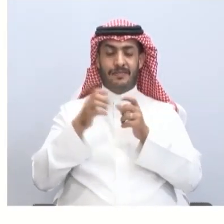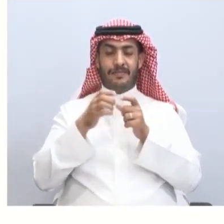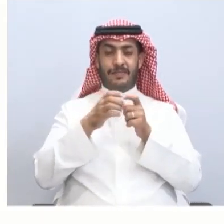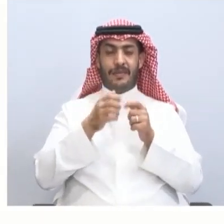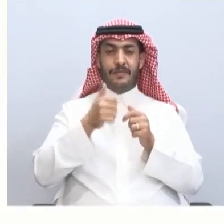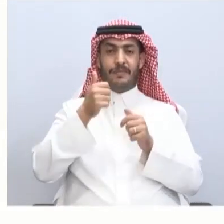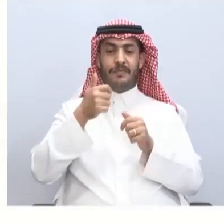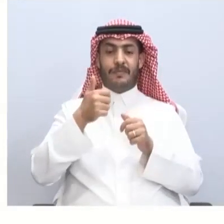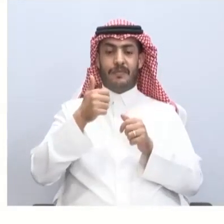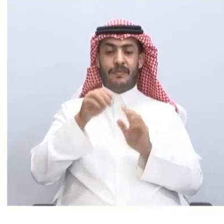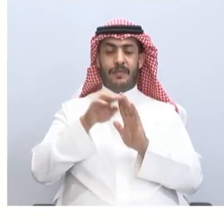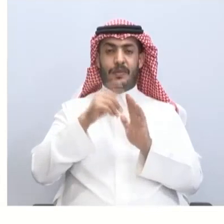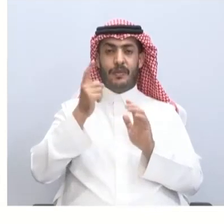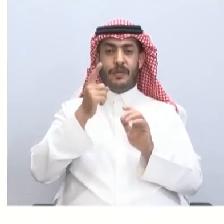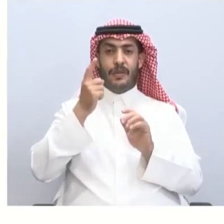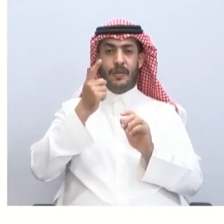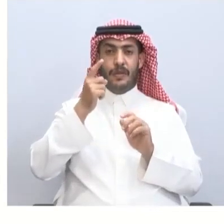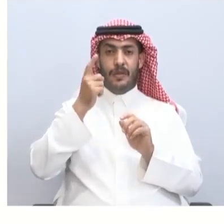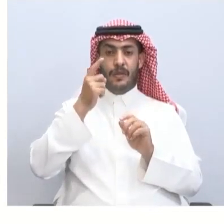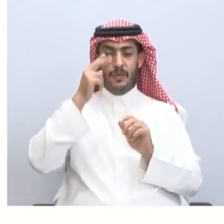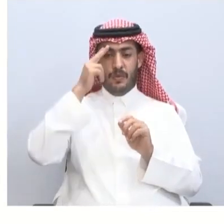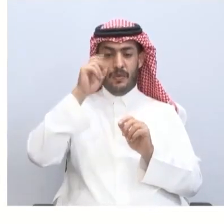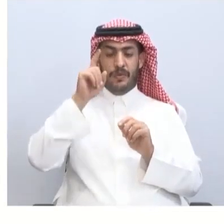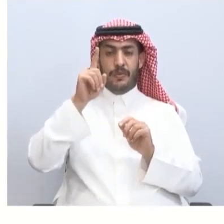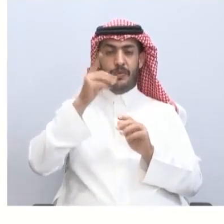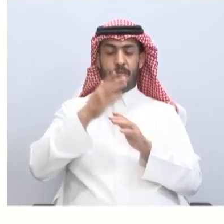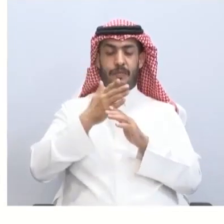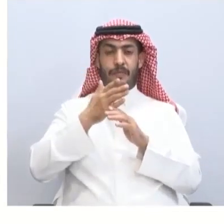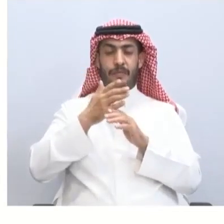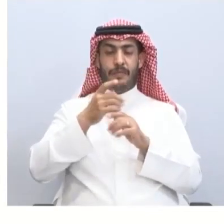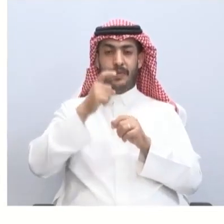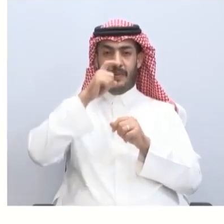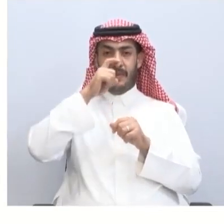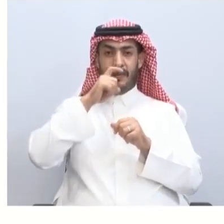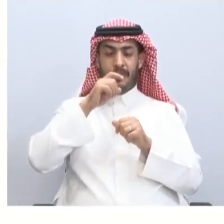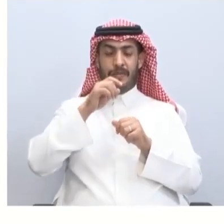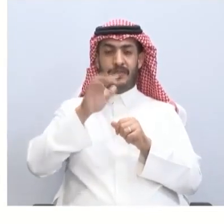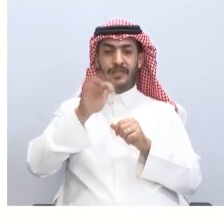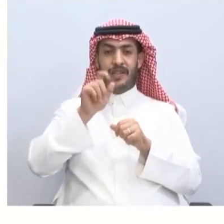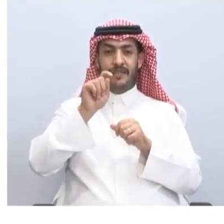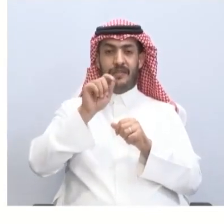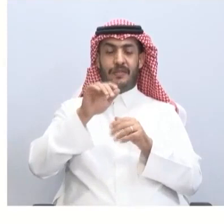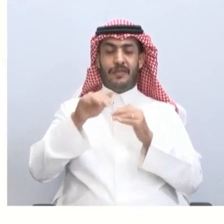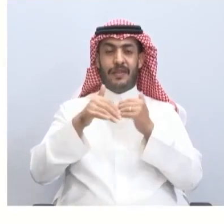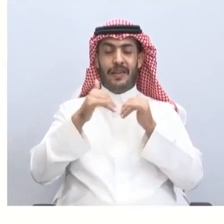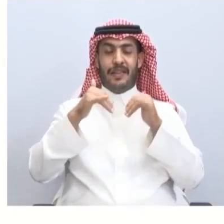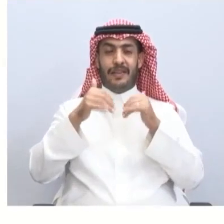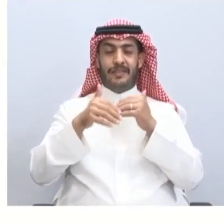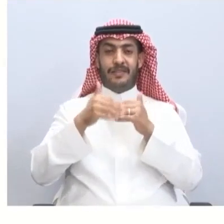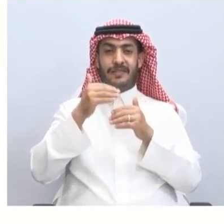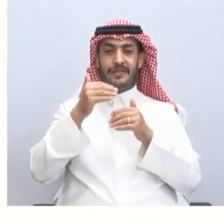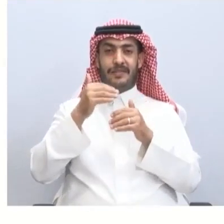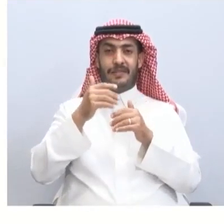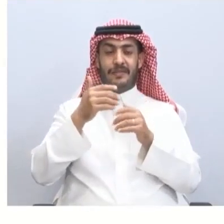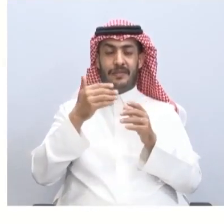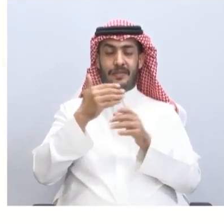الى ان استطاعت الدوله السعوديه الاولى ان تجبر الشريف غالب بالوضع الجديد